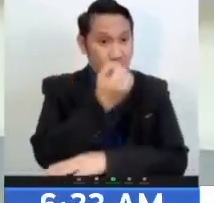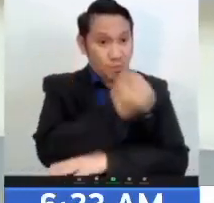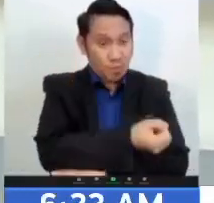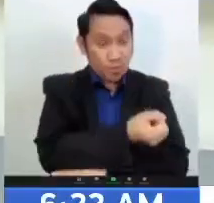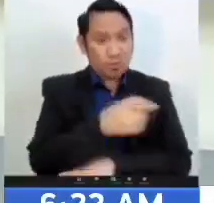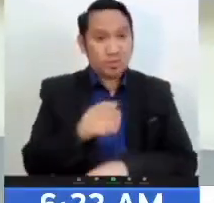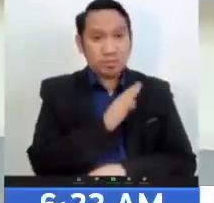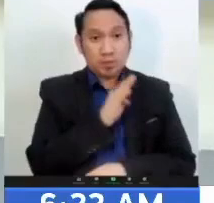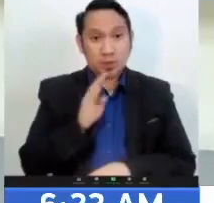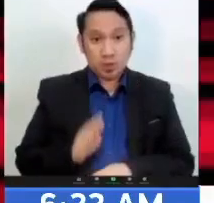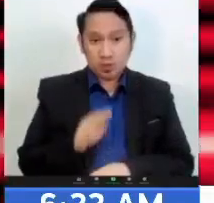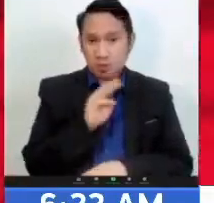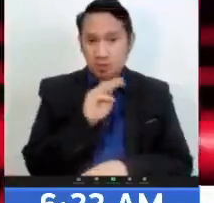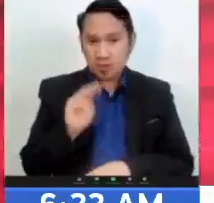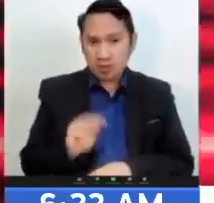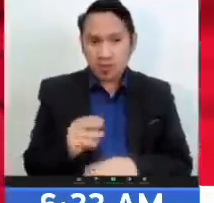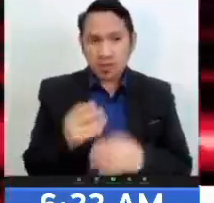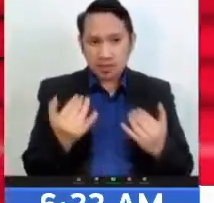Darlene?